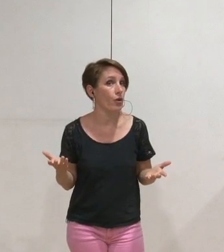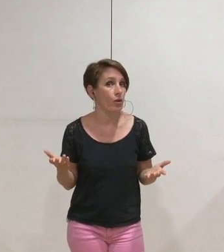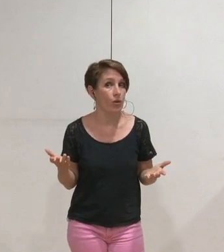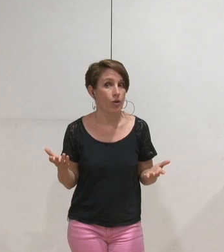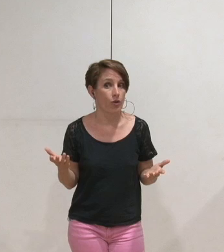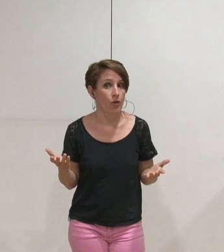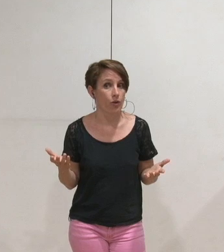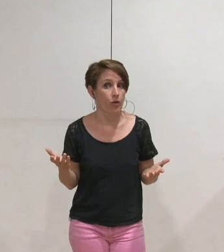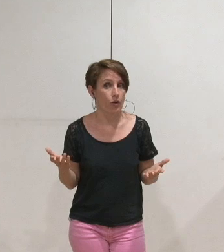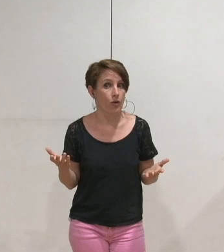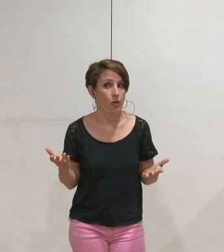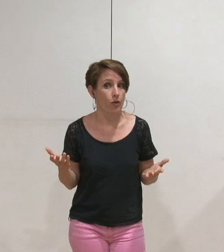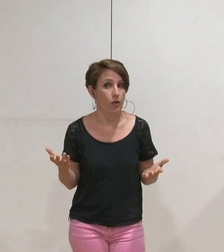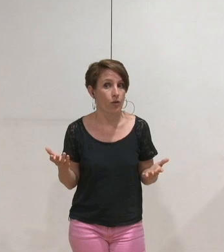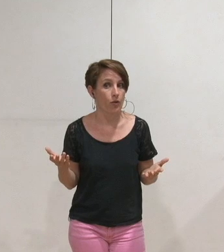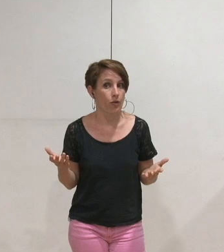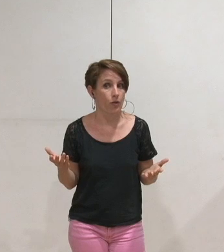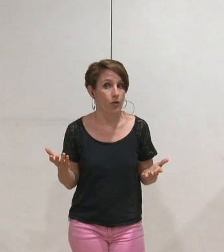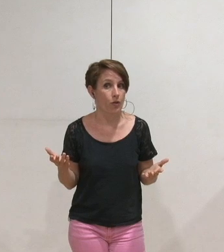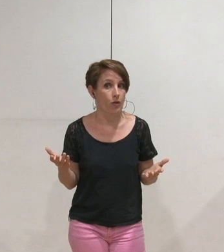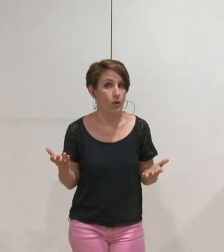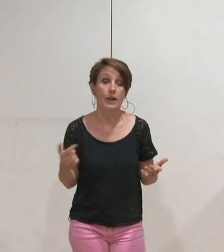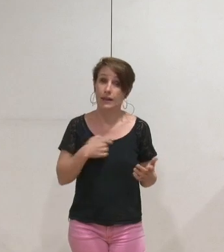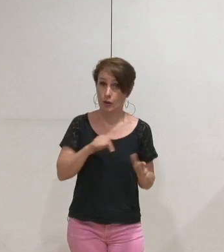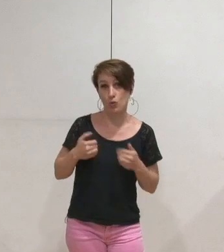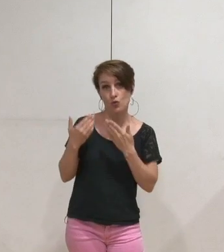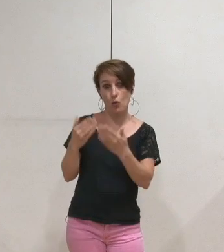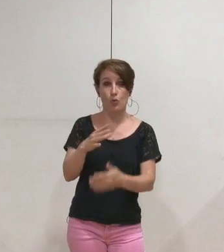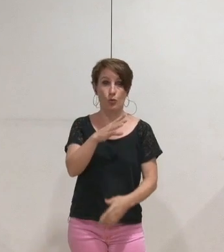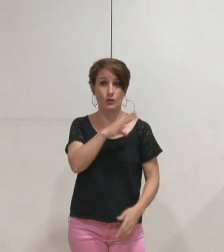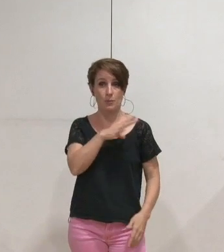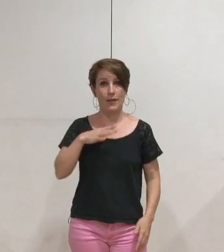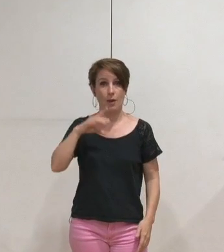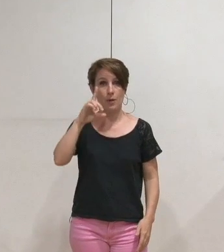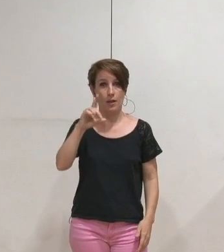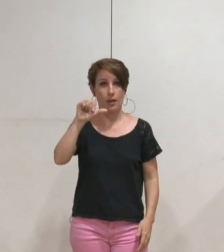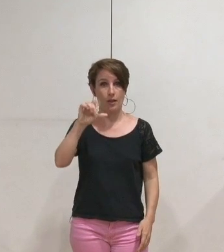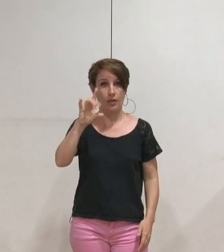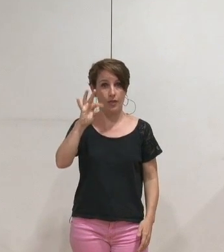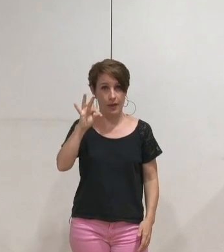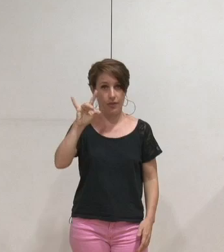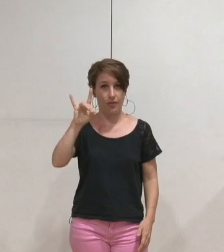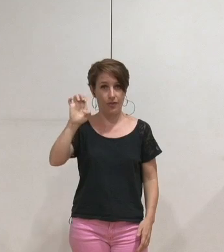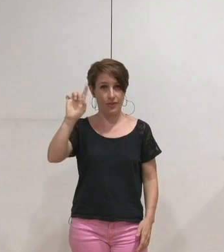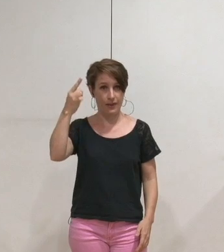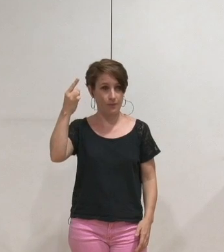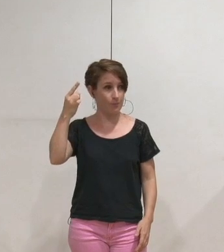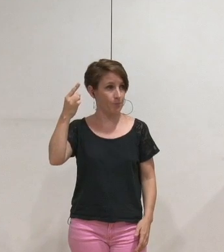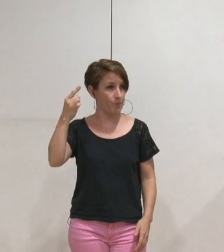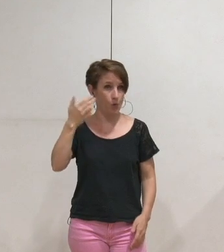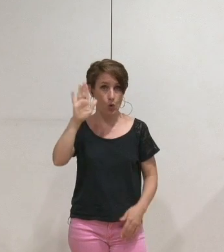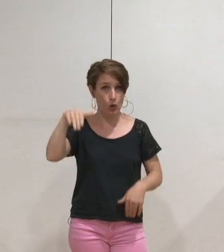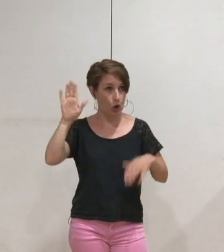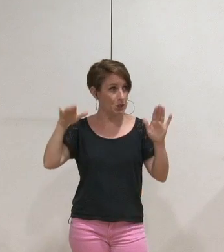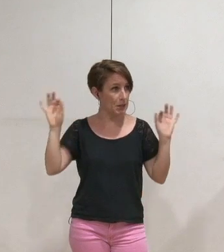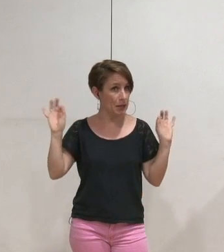donc et là nous désignons nous proposons madame daté pas d'autres candidats je mets